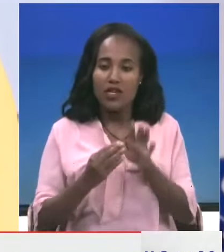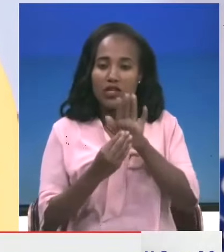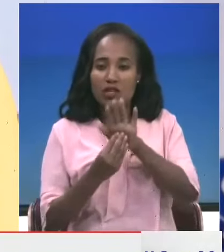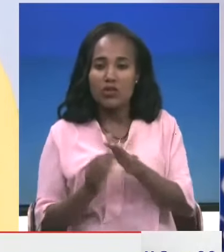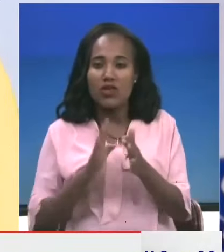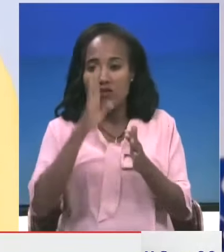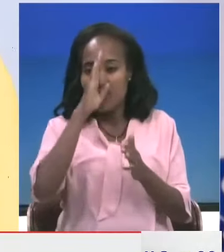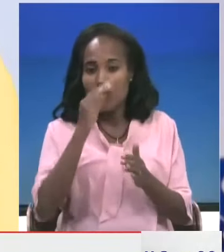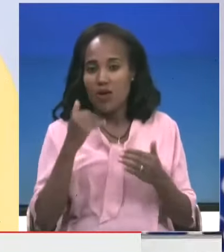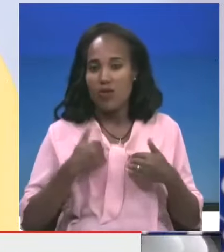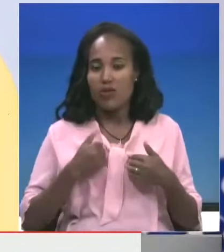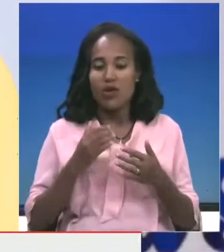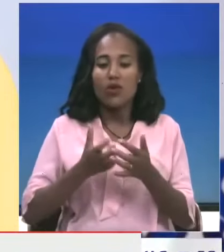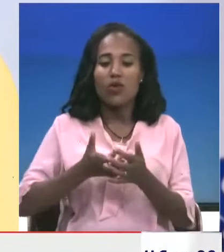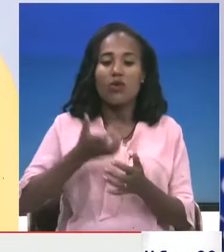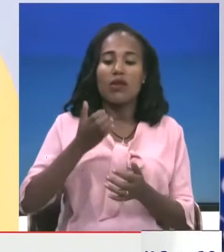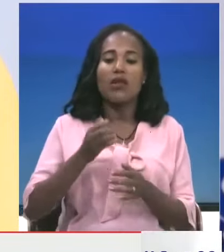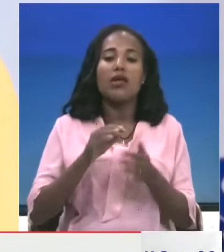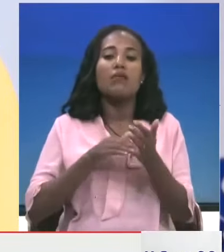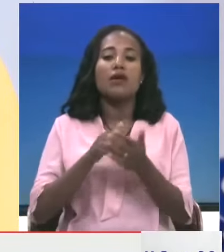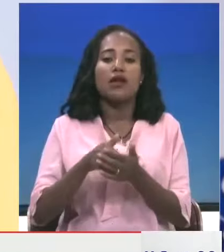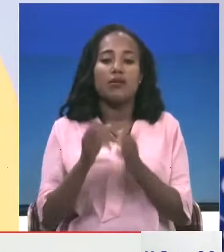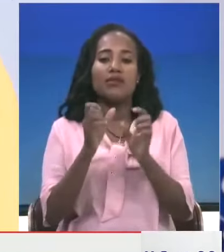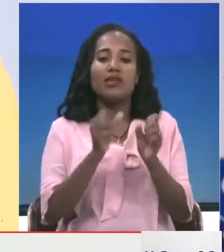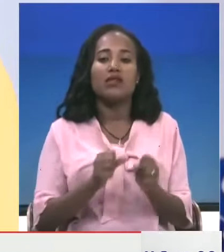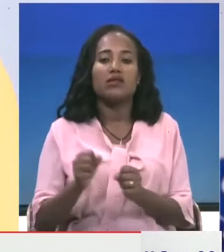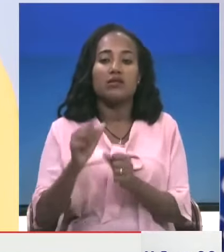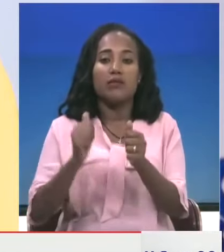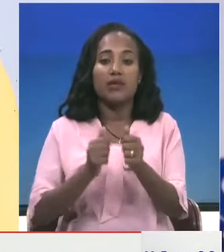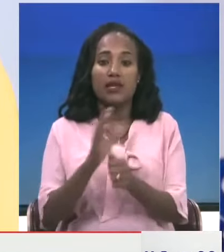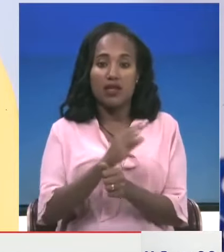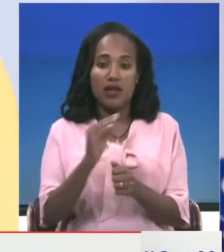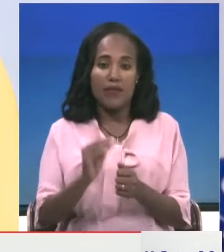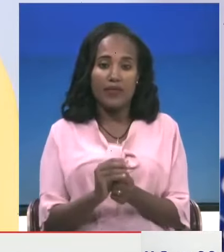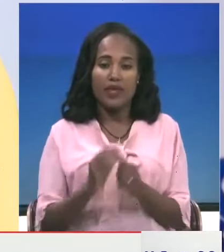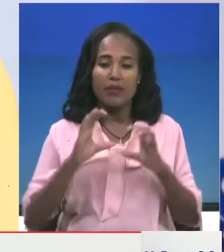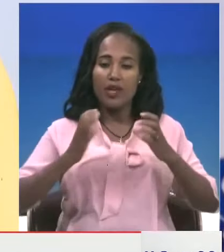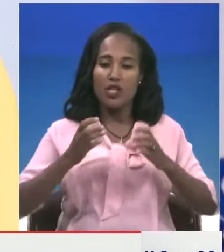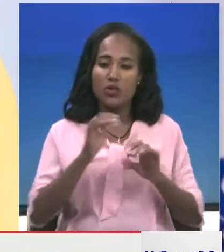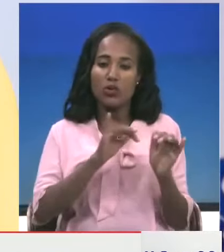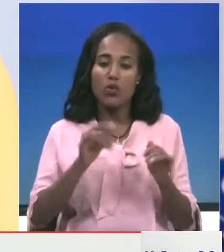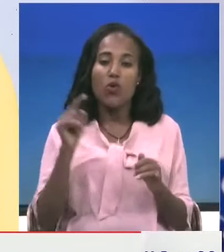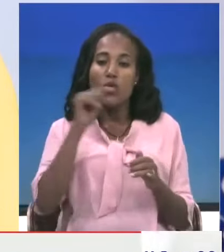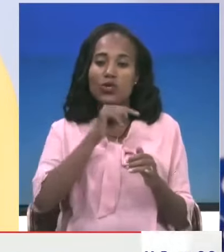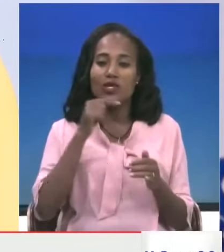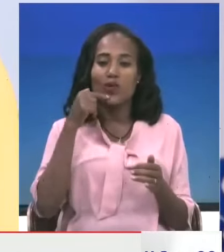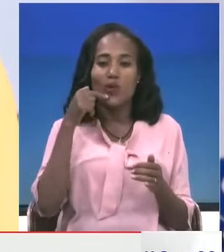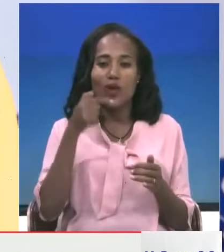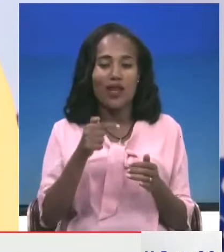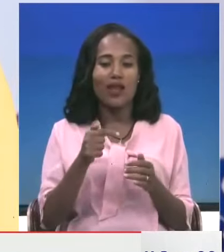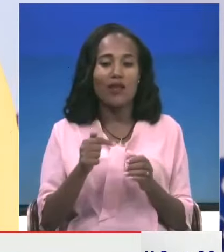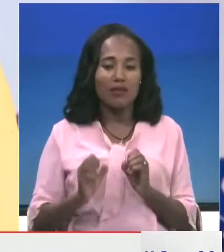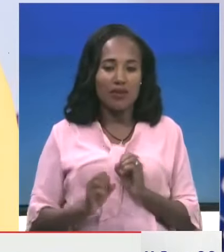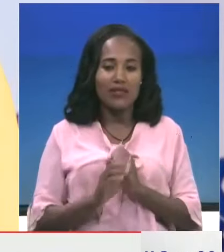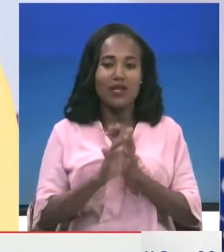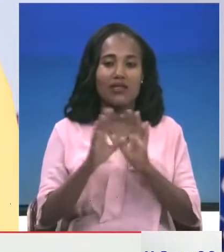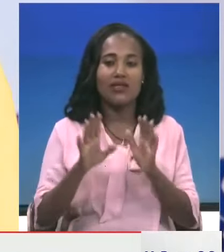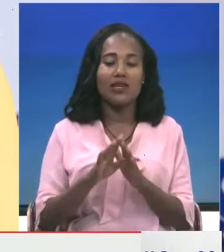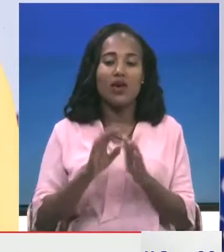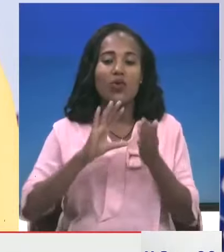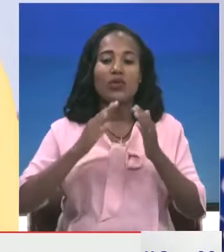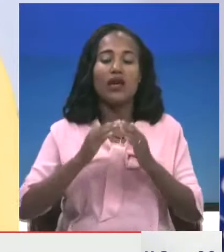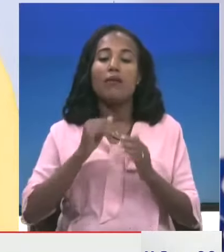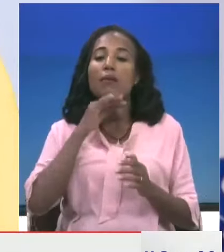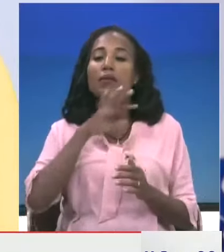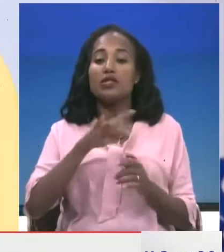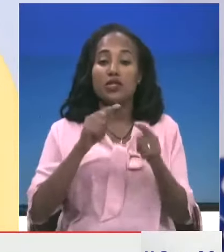እየፈጠሩ ያሉት ኢኮኖሚን የማዳከም ስትራቴጂን በመከተልና በሚዲያቸው ደግሞ የውሸት ፕሮፓጋንዳን በማሰራጨት ገጽታ